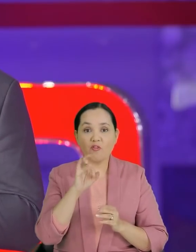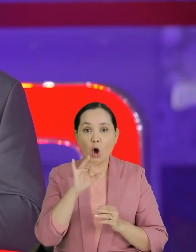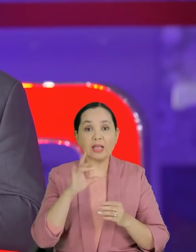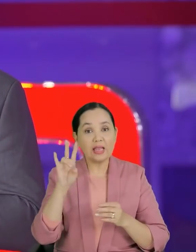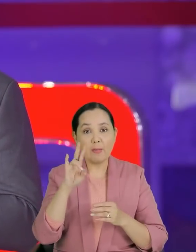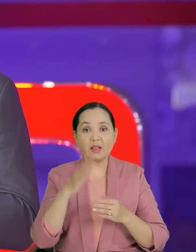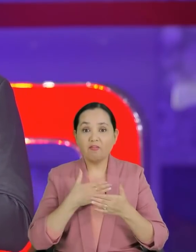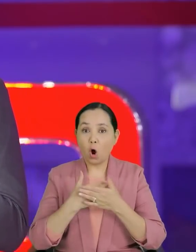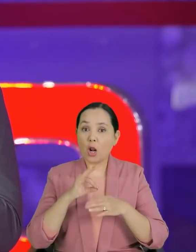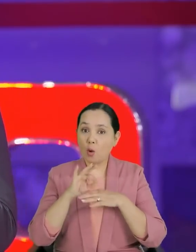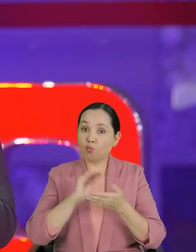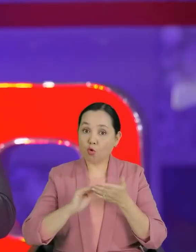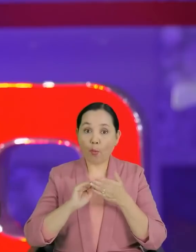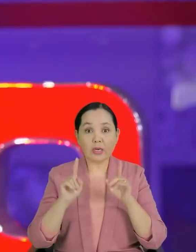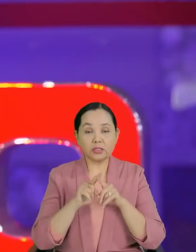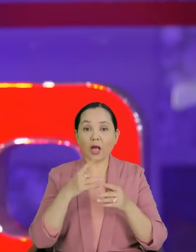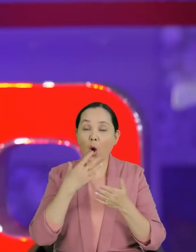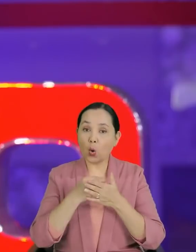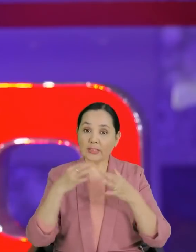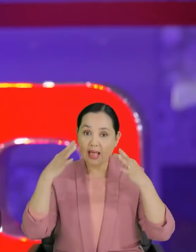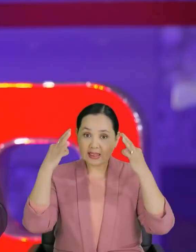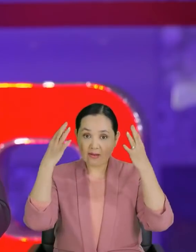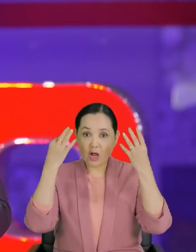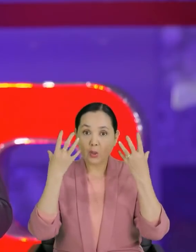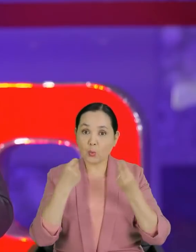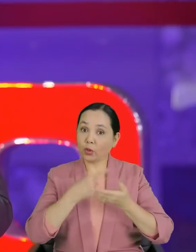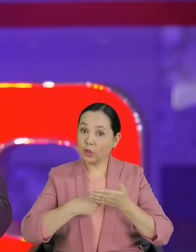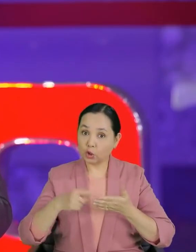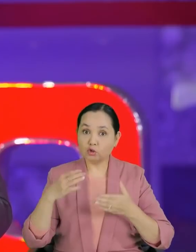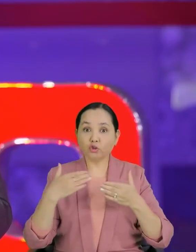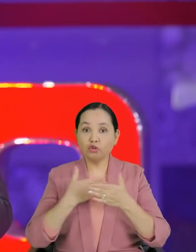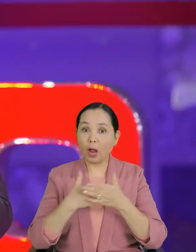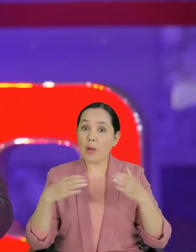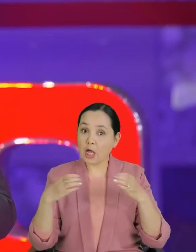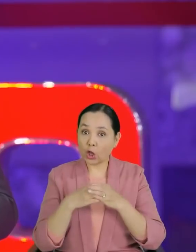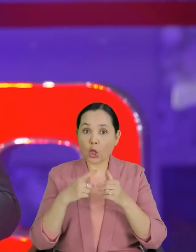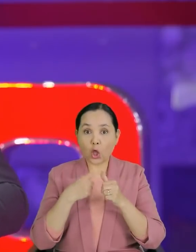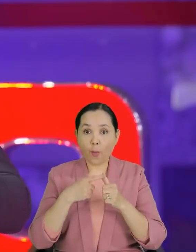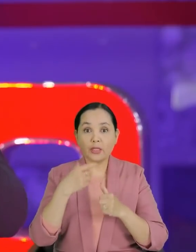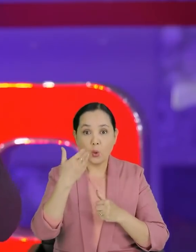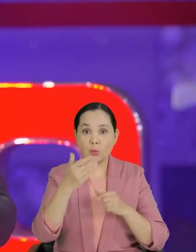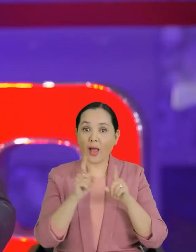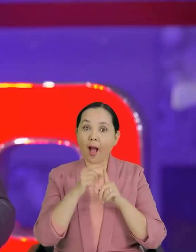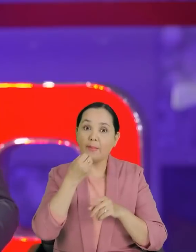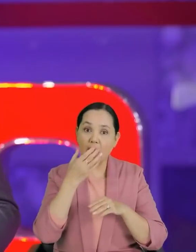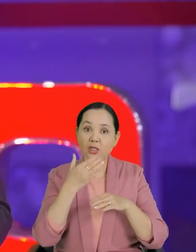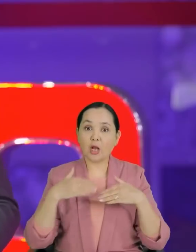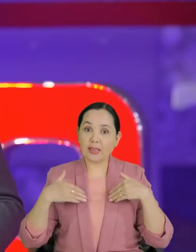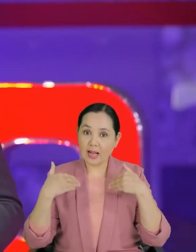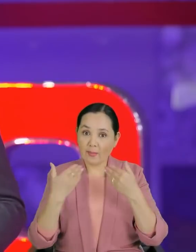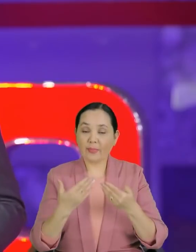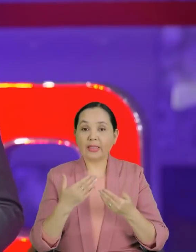Namanganda faoliyat olib borayotgan muxbirimiz ham bugun o'z tavallud kunini nishonlayapti. Jamoadoshlarimiz nomidan uni ham yaxshi tilaklar bilan